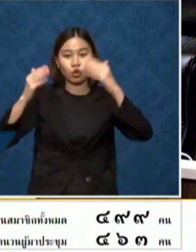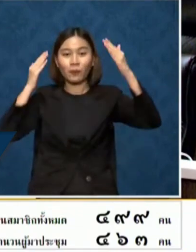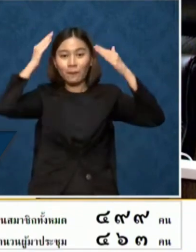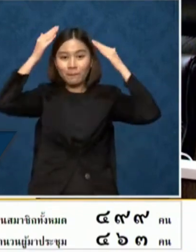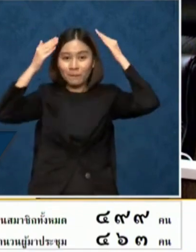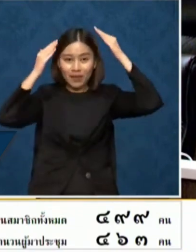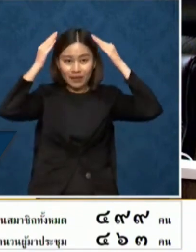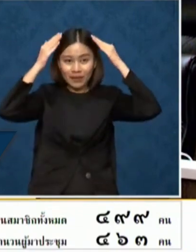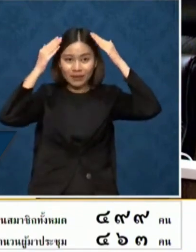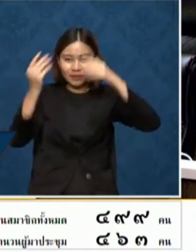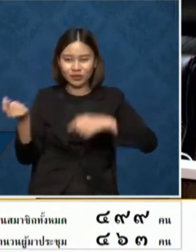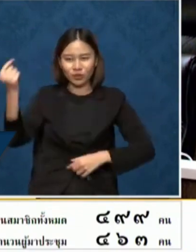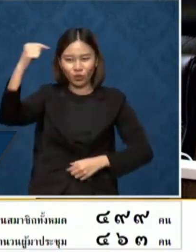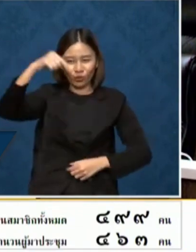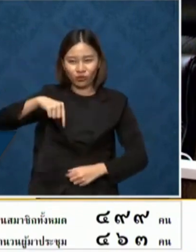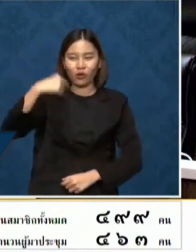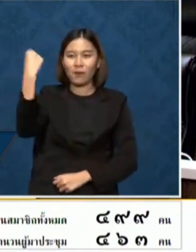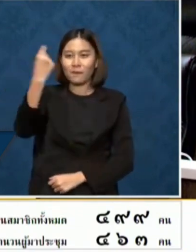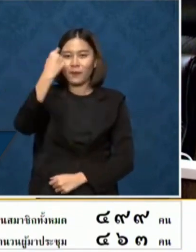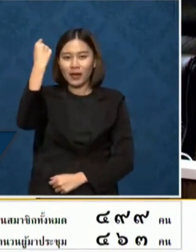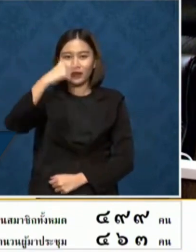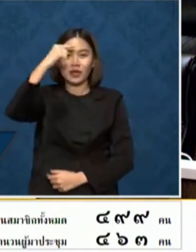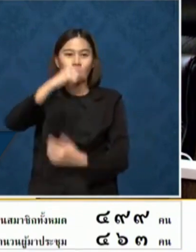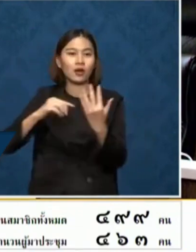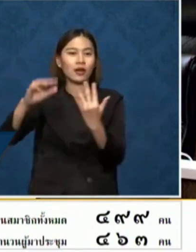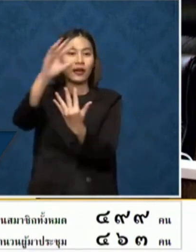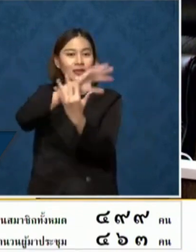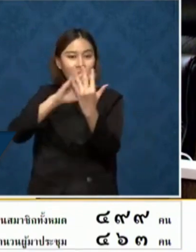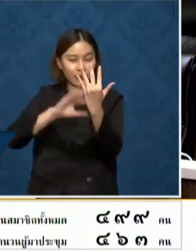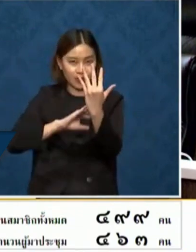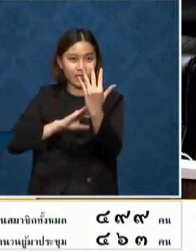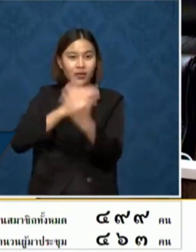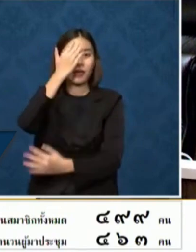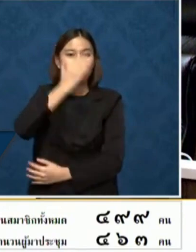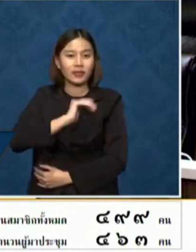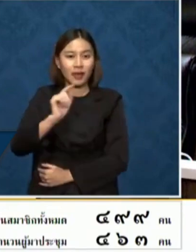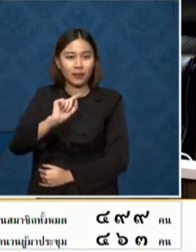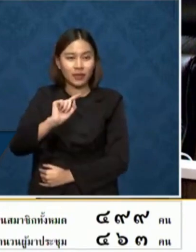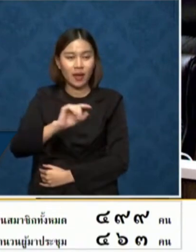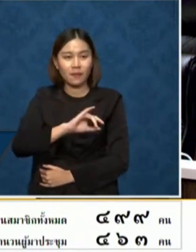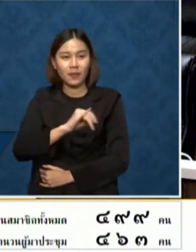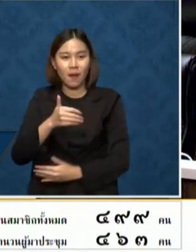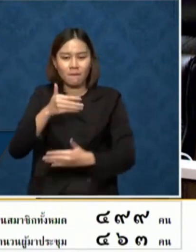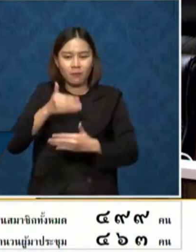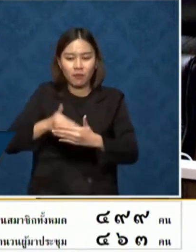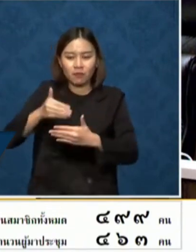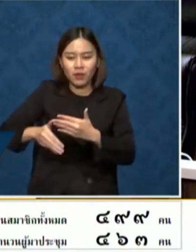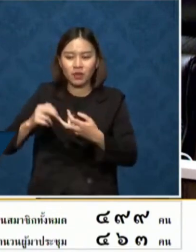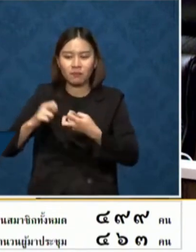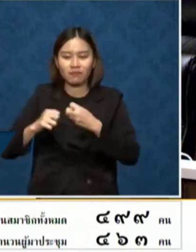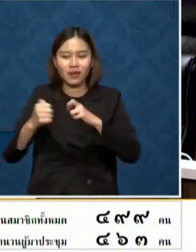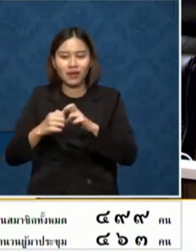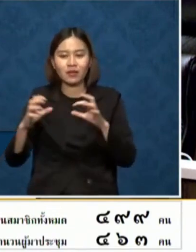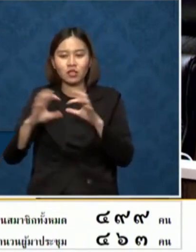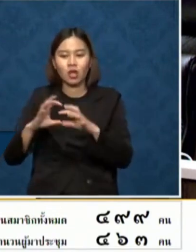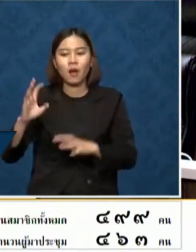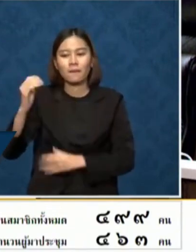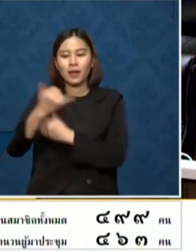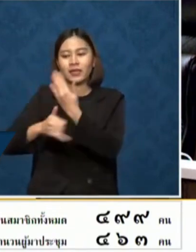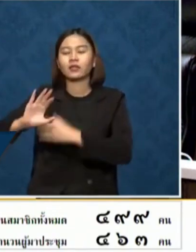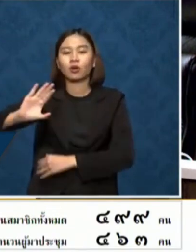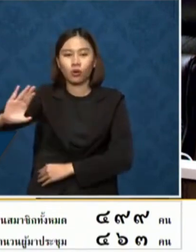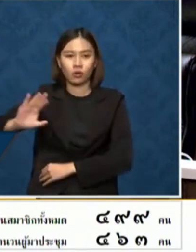ข้ามมาเที่ยวฝั่งประเทศไทยเพราะอาจจะติดขัดปัญหาในฝั่งประเทศบ้าน